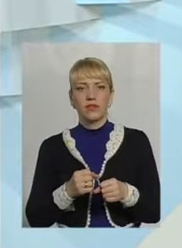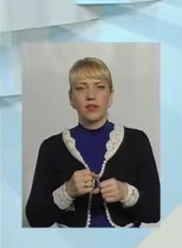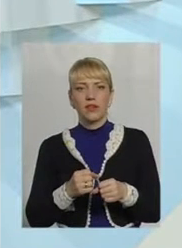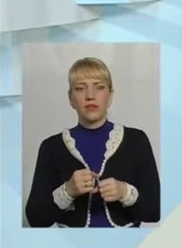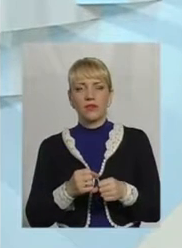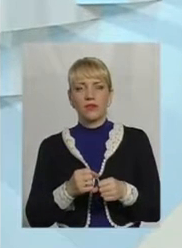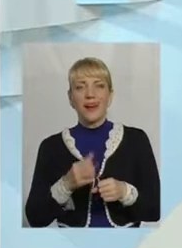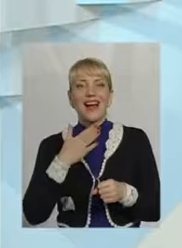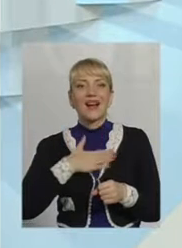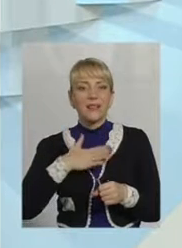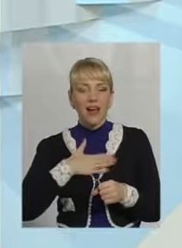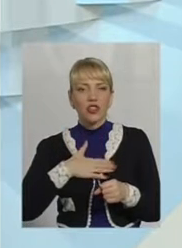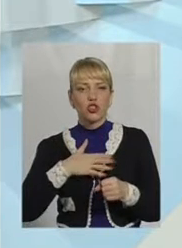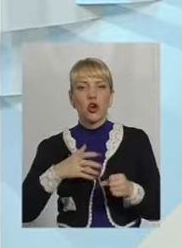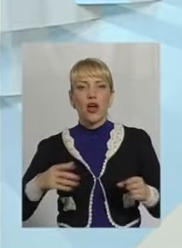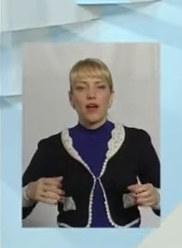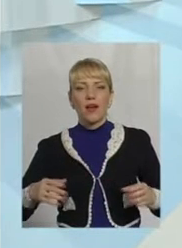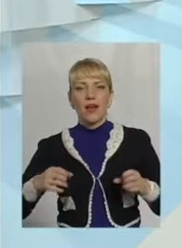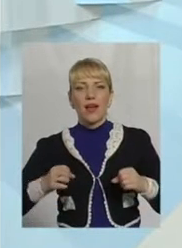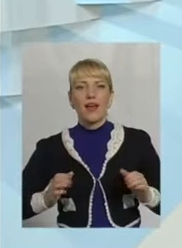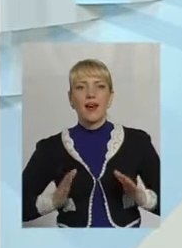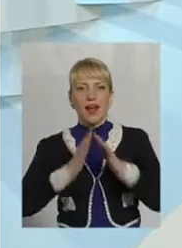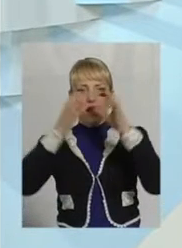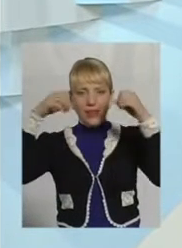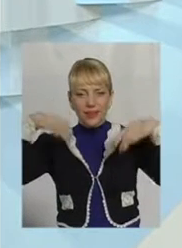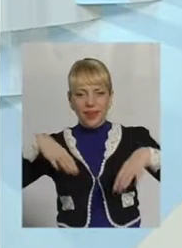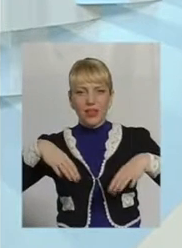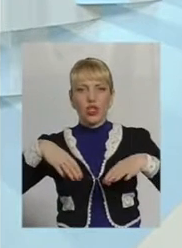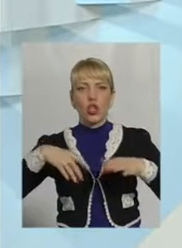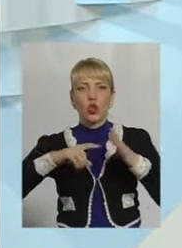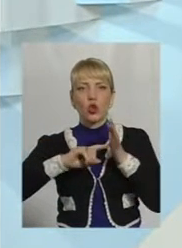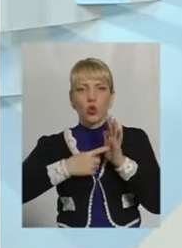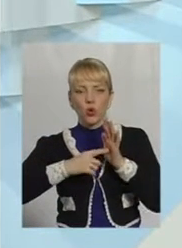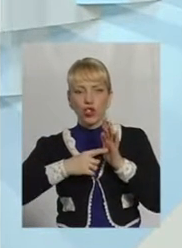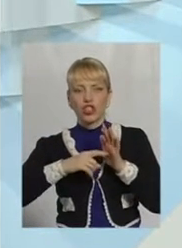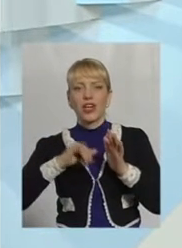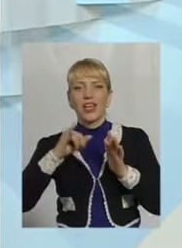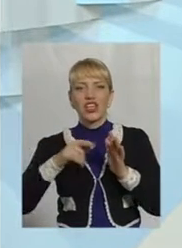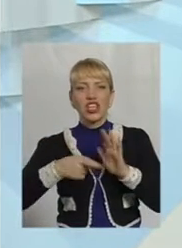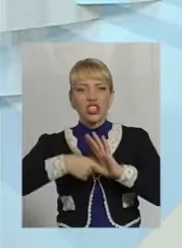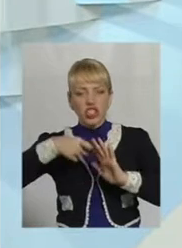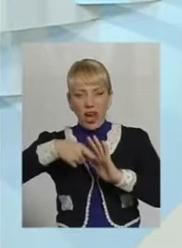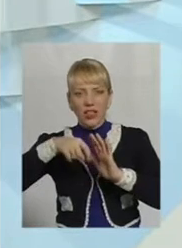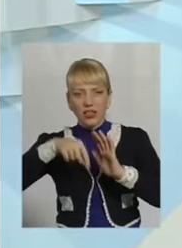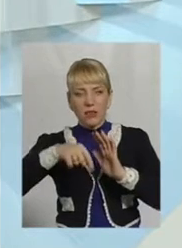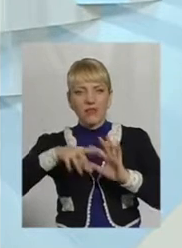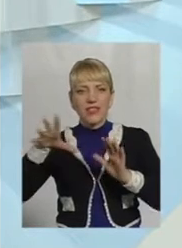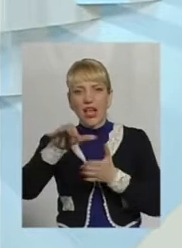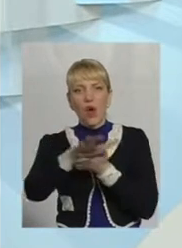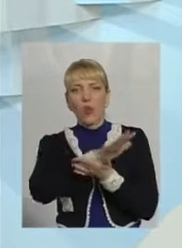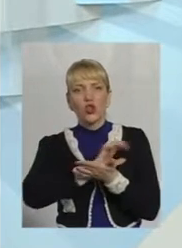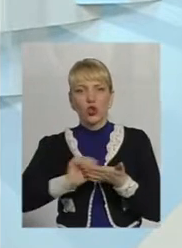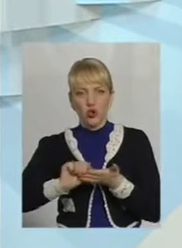ракетні точки, всі шахти, все уничтожили? Це перше питання. І друге